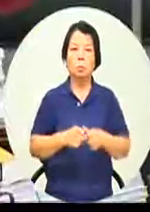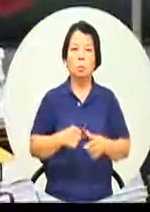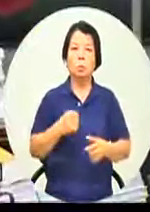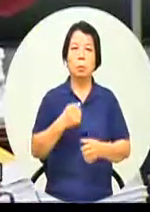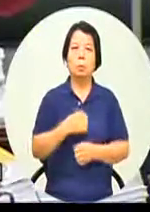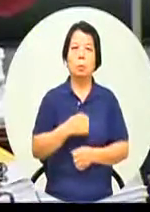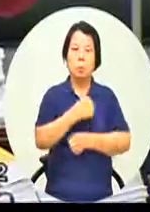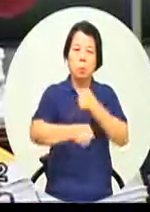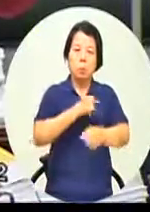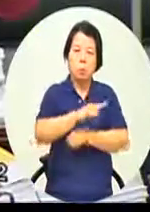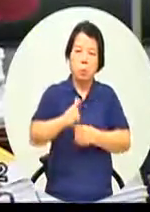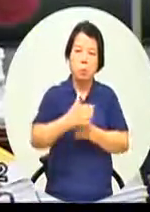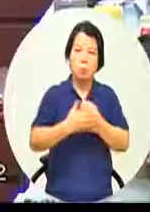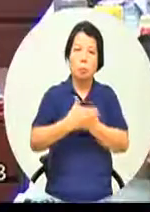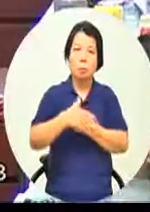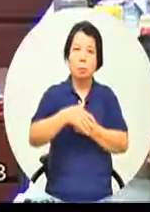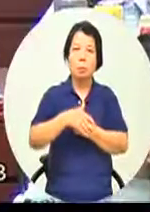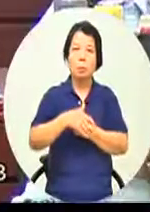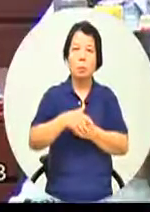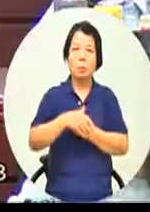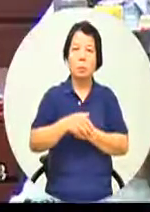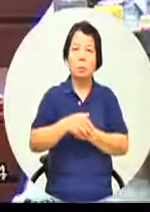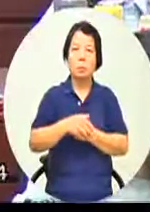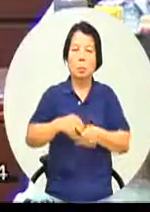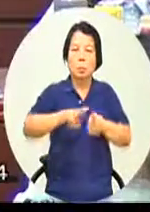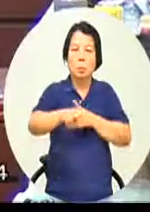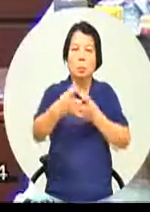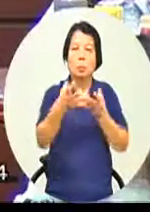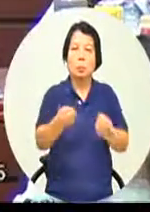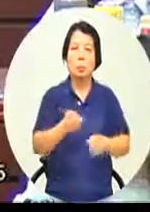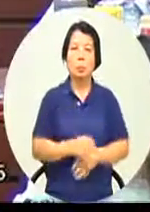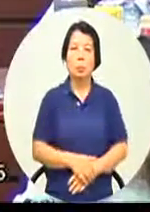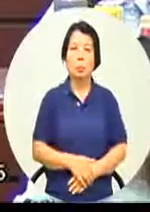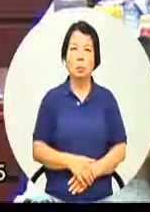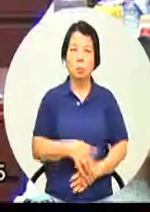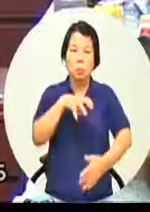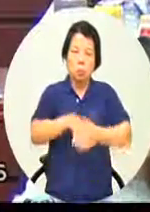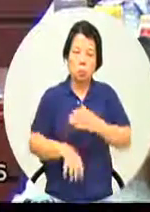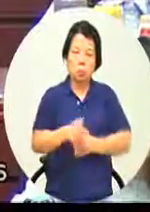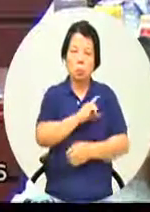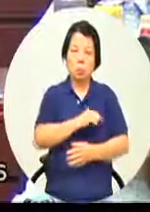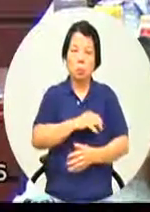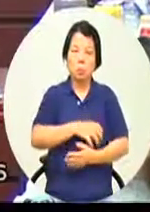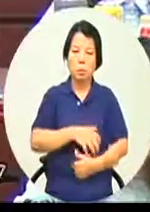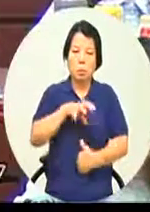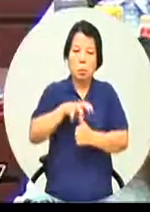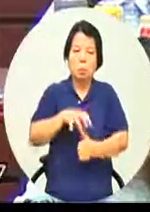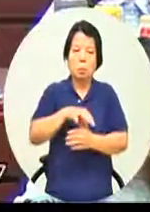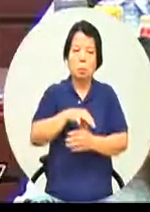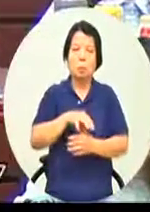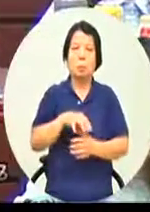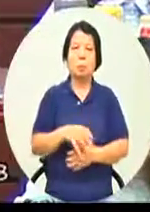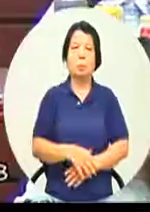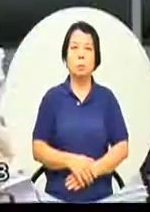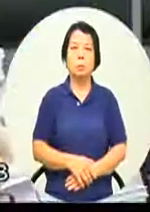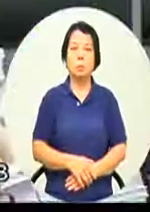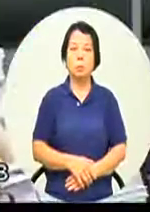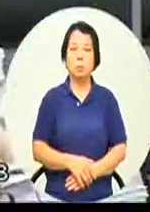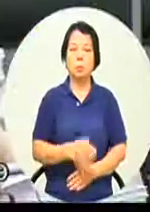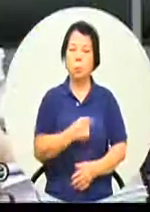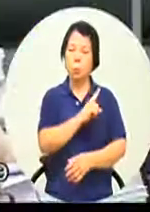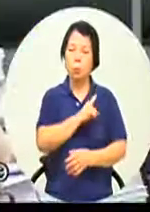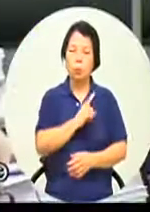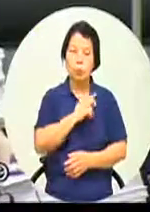的？ 哎，我们没有发给动保团体啊，没有啊。 最好是这样子哦。 我们是内部作业的规范的。 我会去查询看看。好，请坐下。